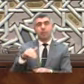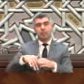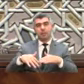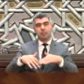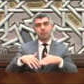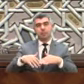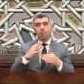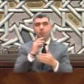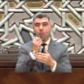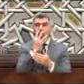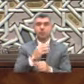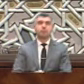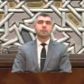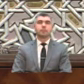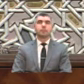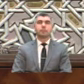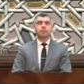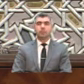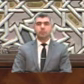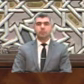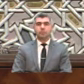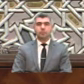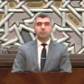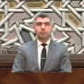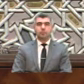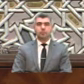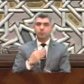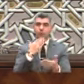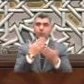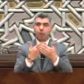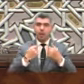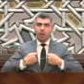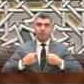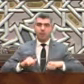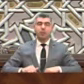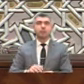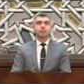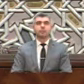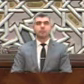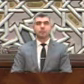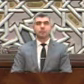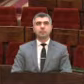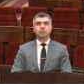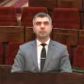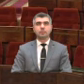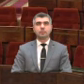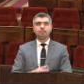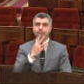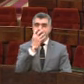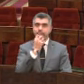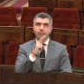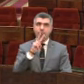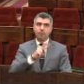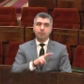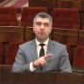الاشتراكي. تفضل سيد نائب محترم. شكرا سيد الرئيس. سيد الوزير، مع كل الأسف نحن في